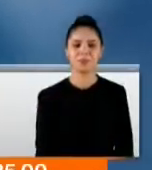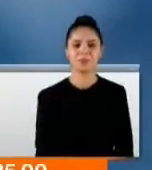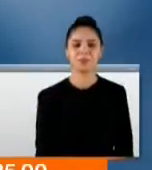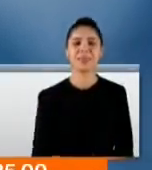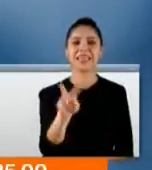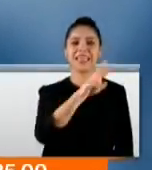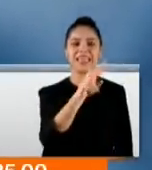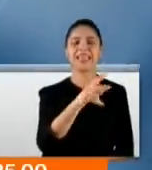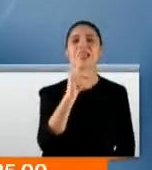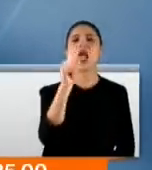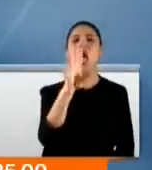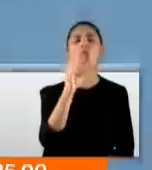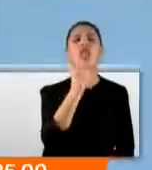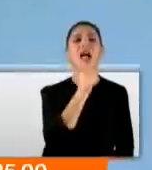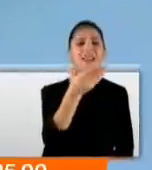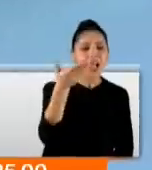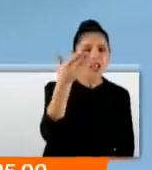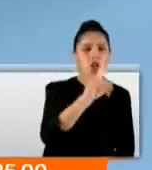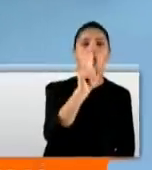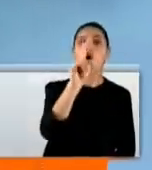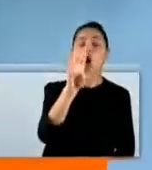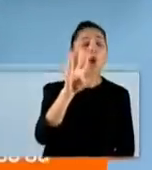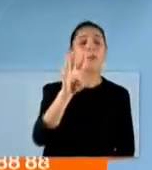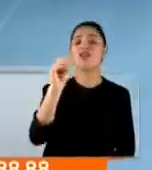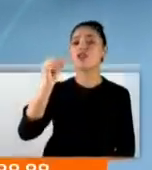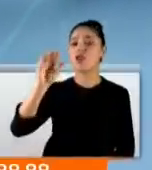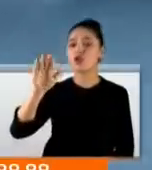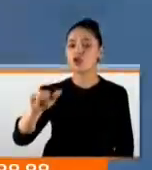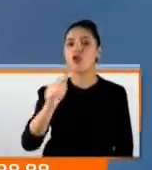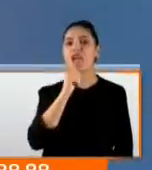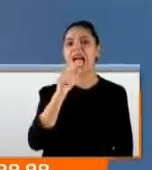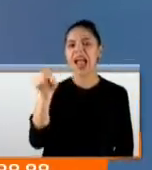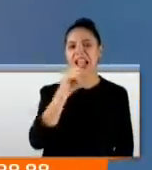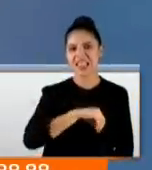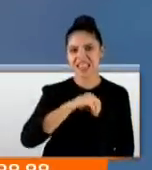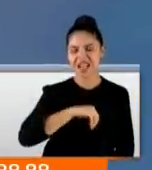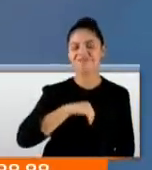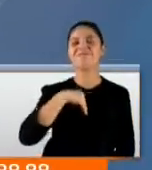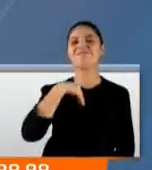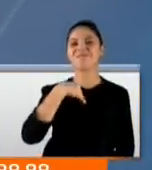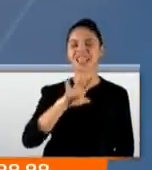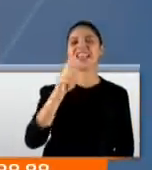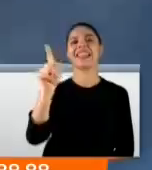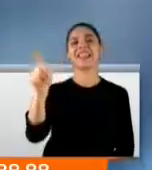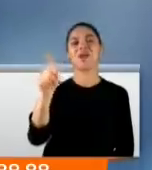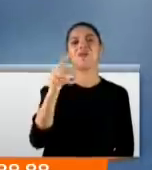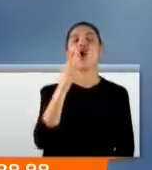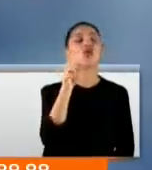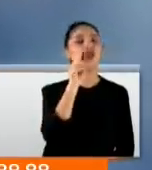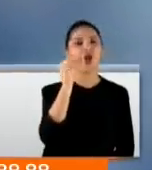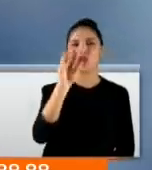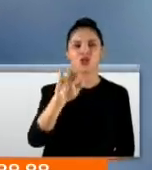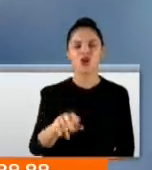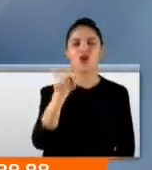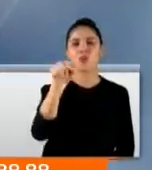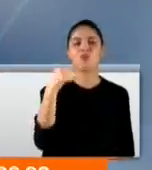Schwant çifti 14 erkekten sonra 15. çocuklarının da erkek olacağını düşünüyordu. Ama beklenen olmadı. Son çocukları